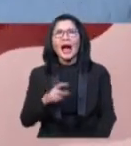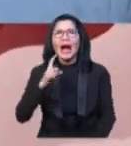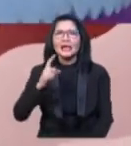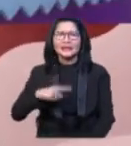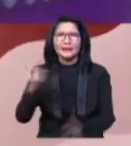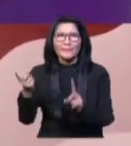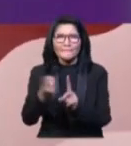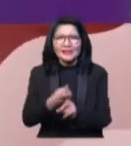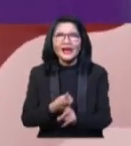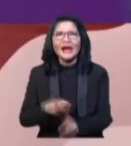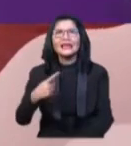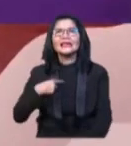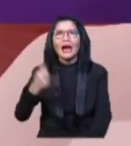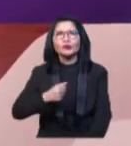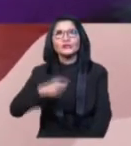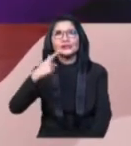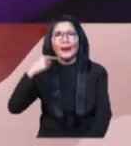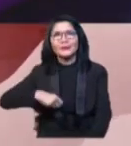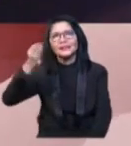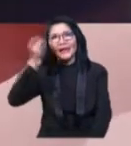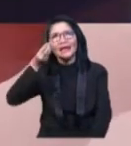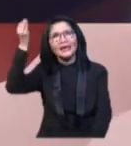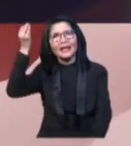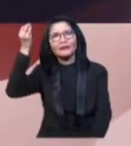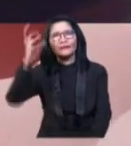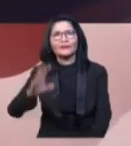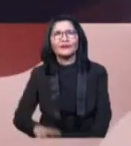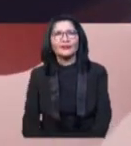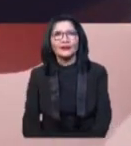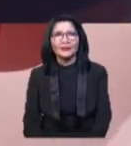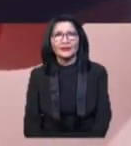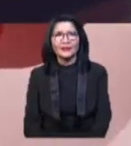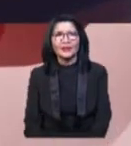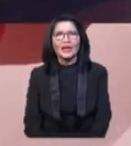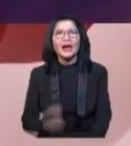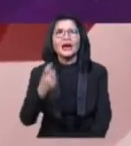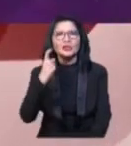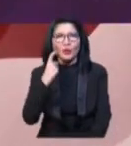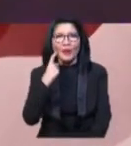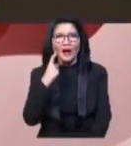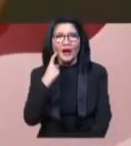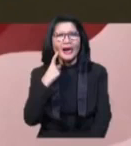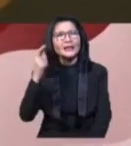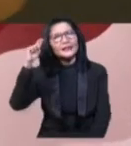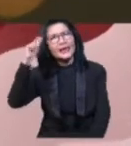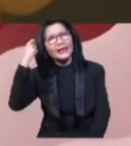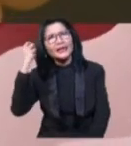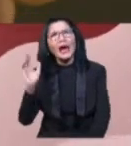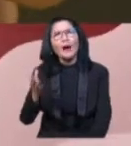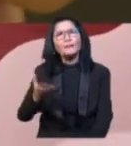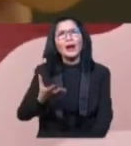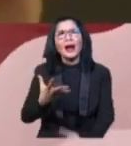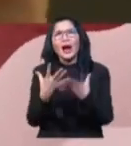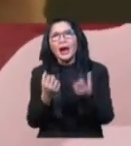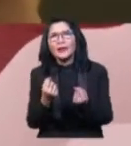justru kalau kita mau bisa kreatif, bagaimana kita bisa bertahan di pandemi, coba diingat-ingat aja apa yang kita pengen, apa